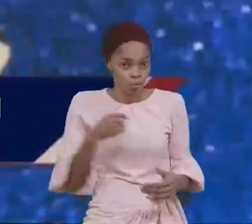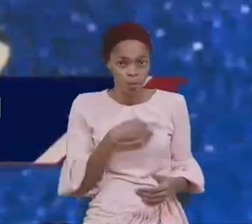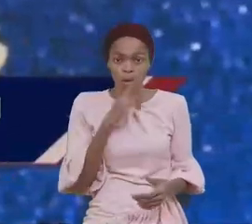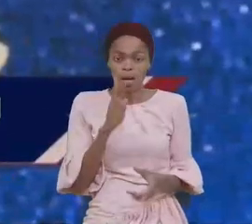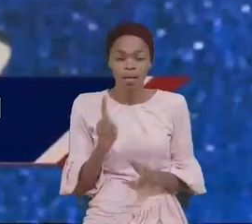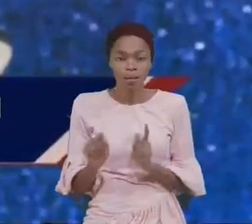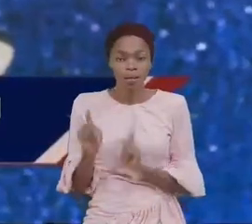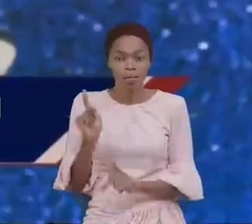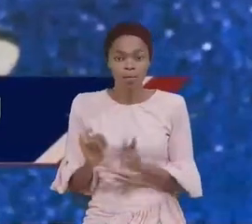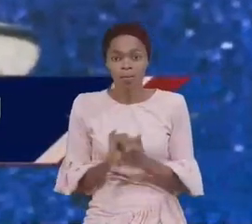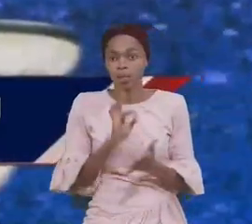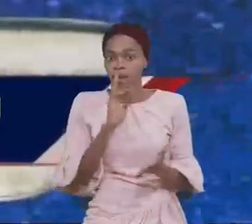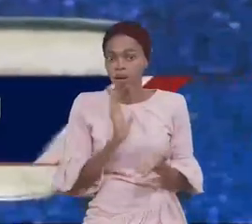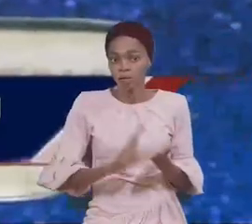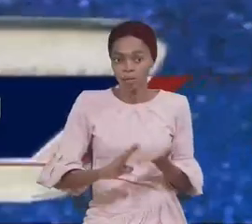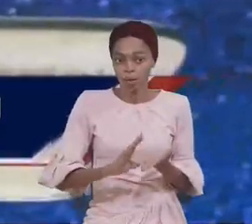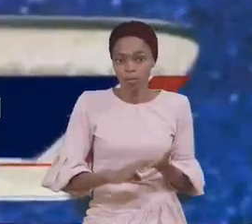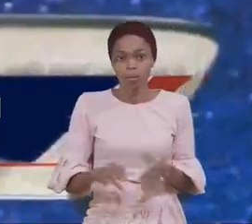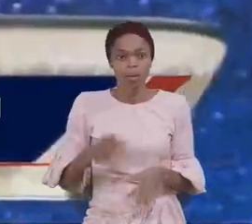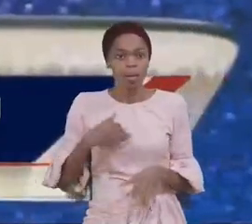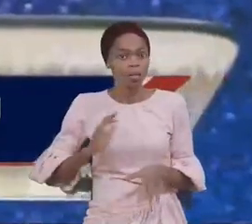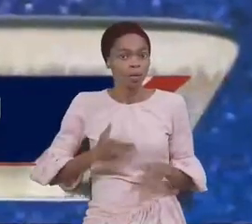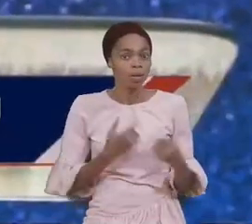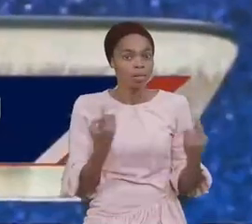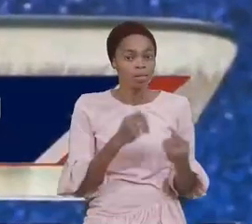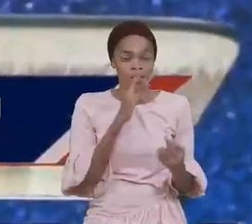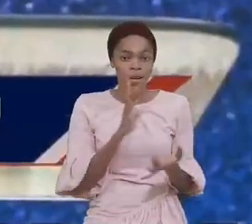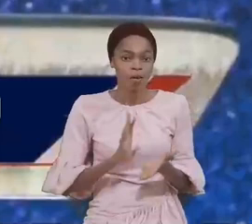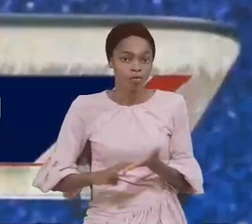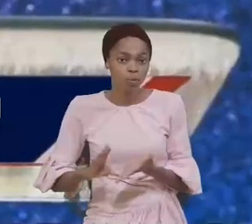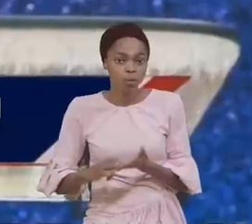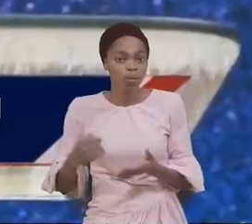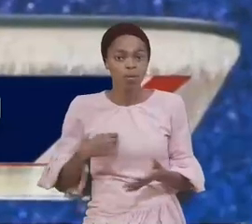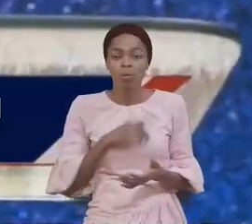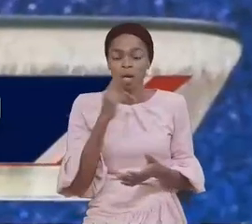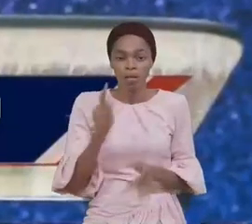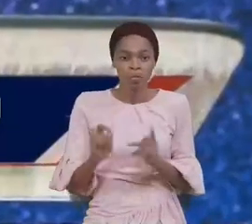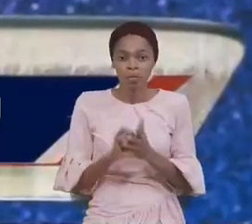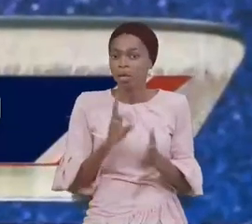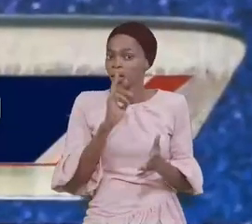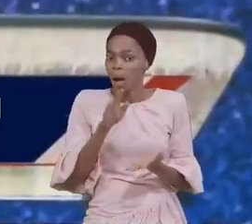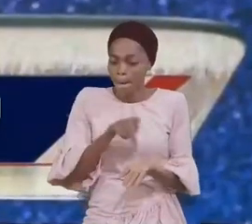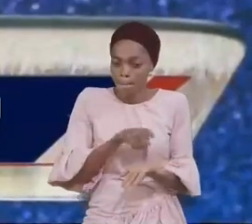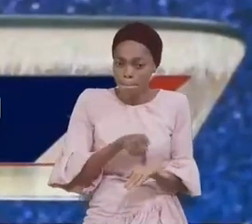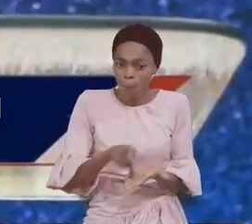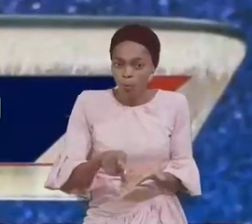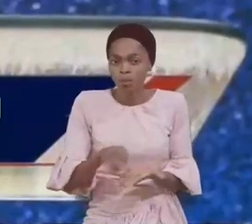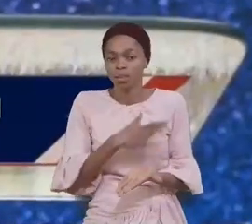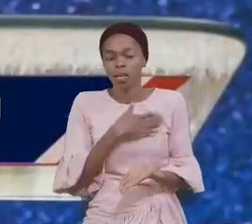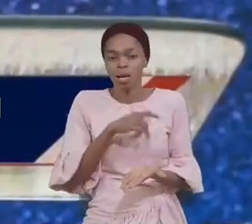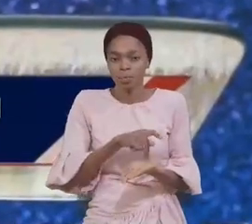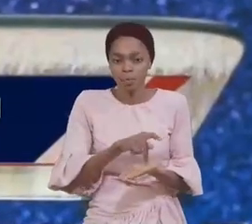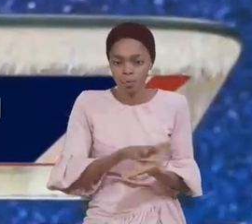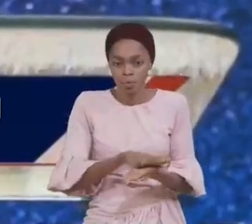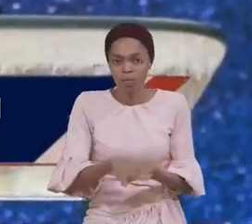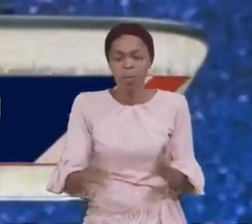Alors nous sommes les gens pardonnés. Alors, c'est nous qui sommes purifiés par le